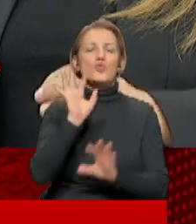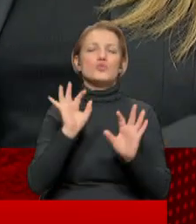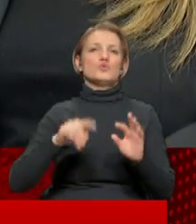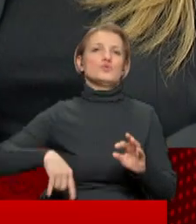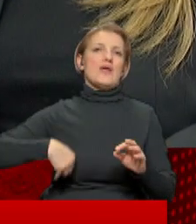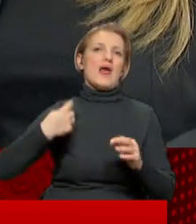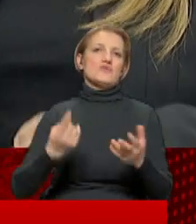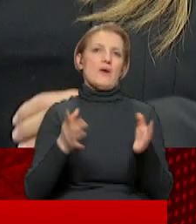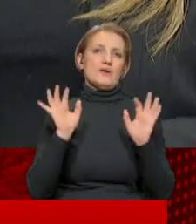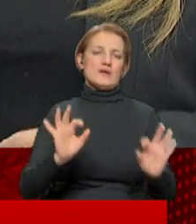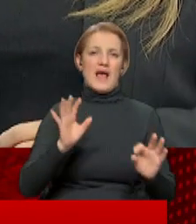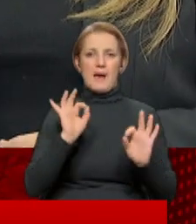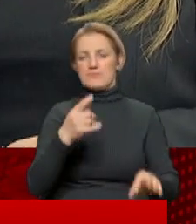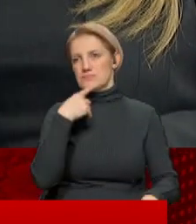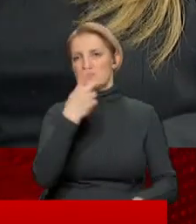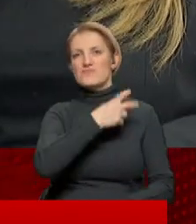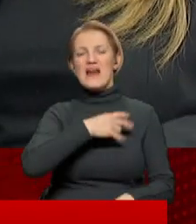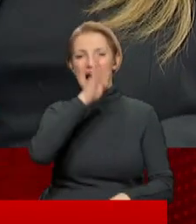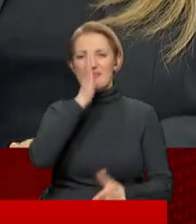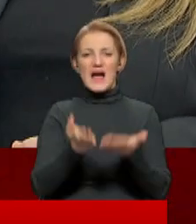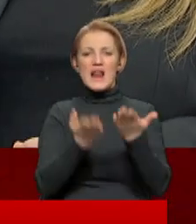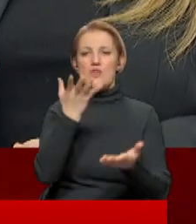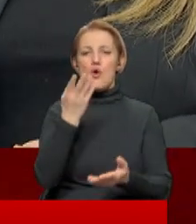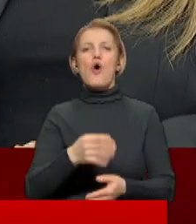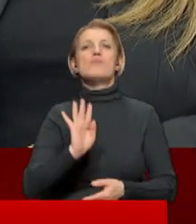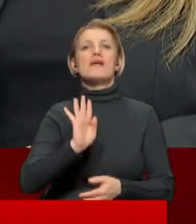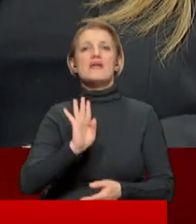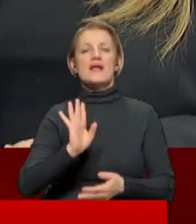önemli. Hep söylüyoruz, vergide adalet olmadan gelirde adalet olmaz.